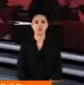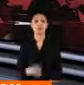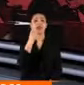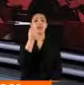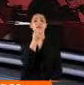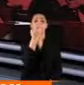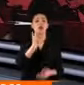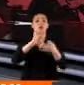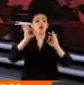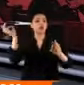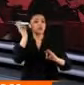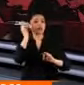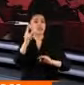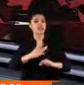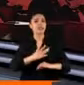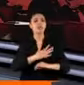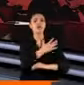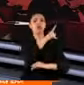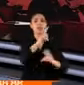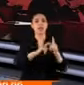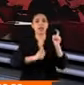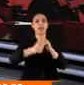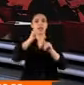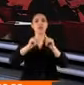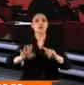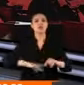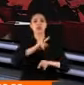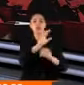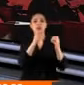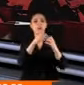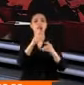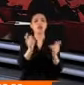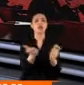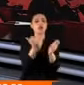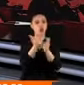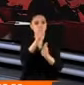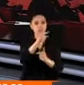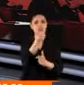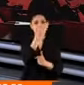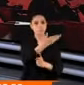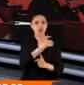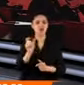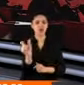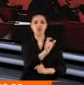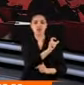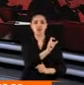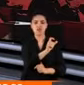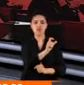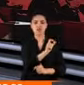Devlet Bahçeli'nin sözlerini dinledik. Cumhuriyet Halk Partisi Genel Başkanı Kemal Kılıçdaroğlu'ydu partisinin grup toplantısından. Bahçeli'ye yanıt